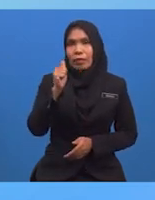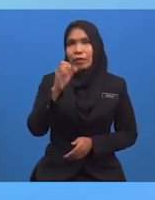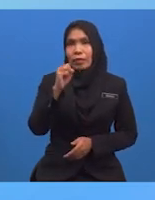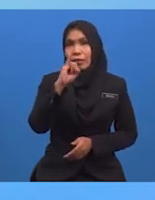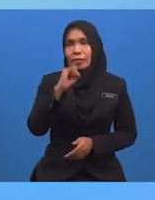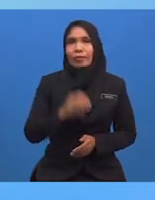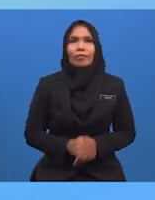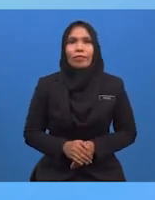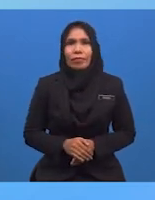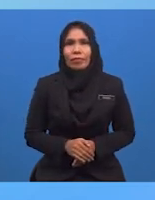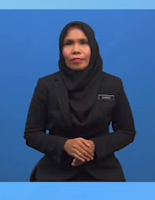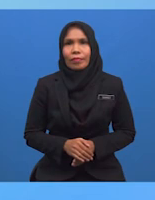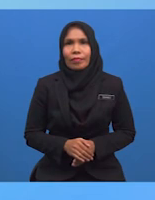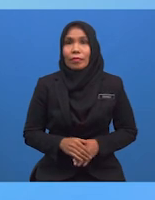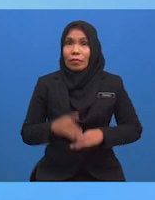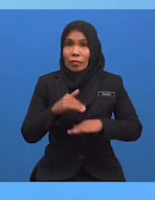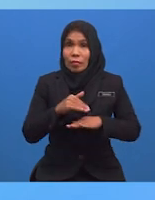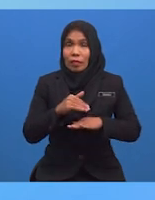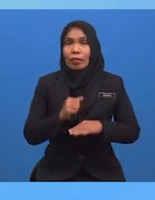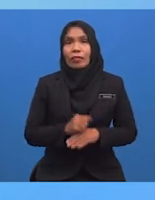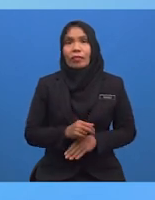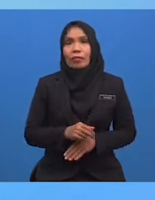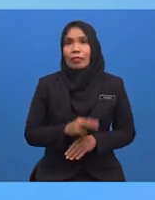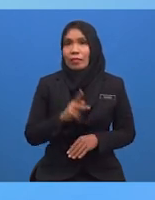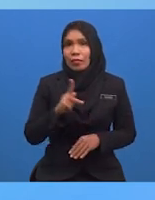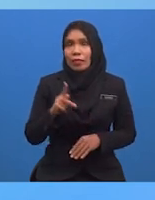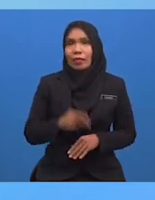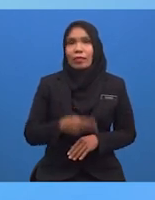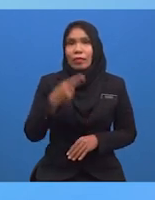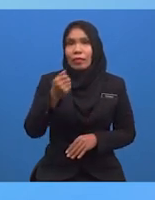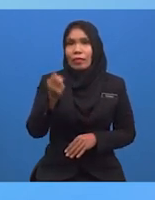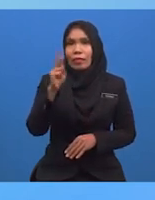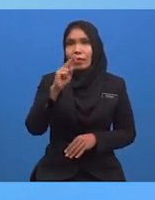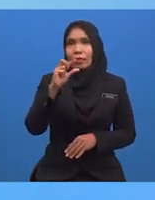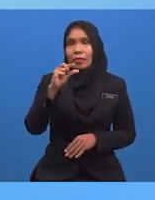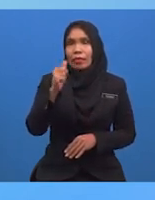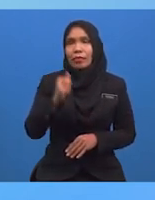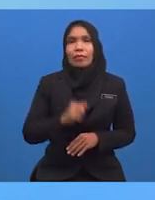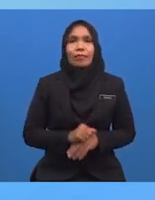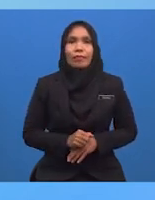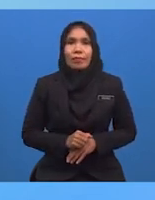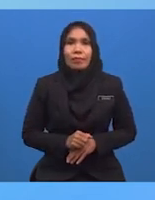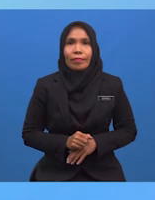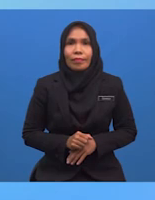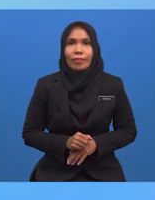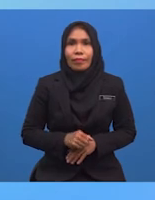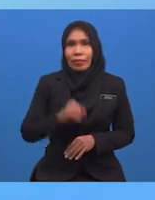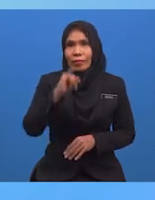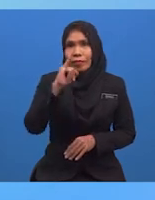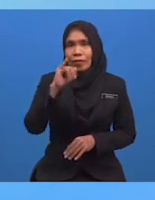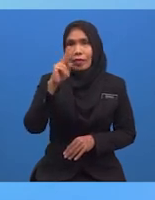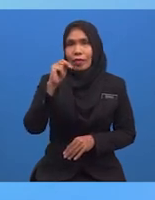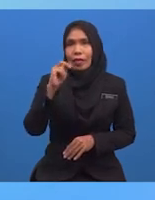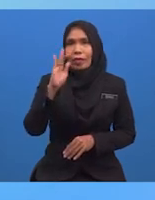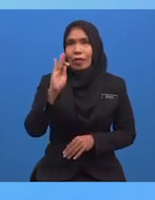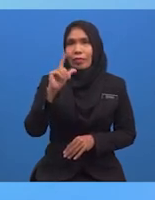akan menaikkan kos sara hidup dan menurunkan taraf hidup masyarakat. Inflasi ini